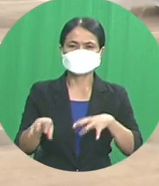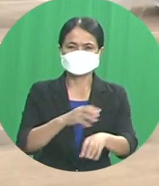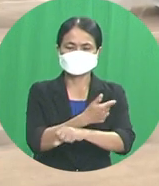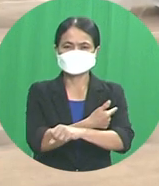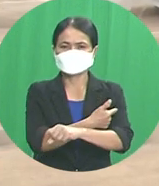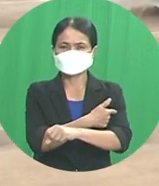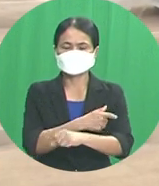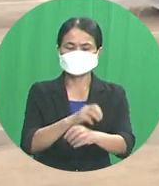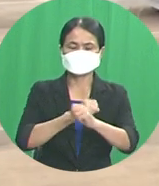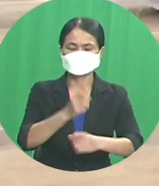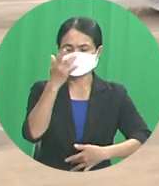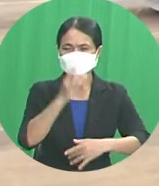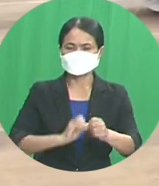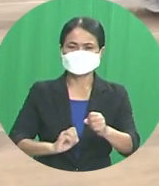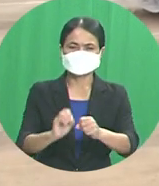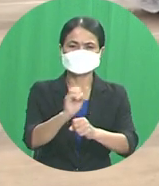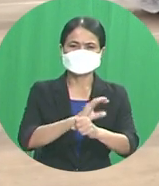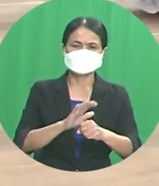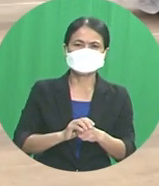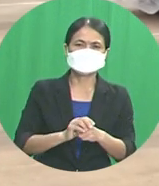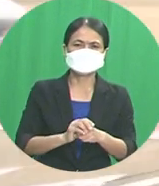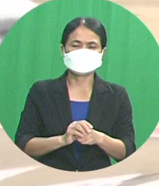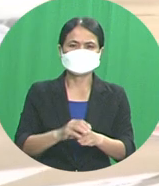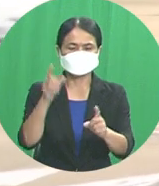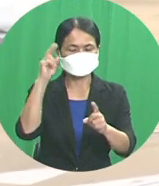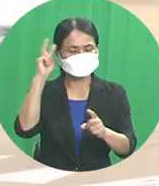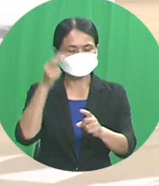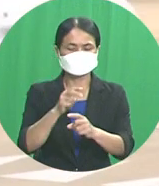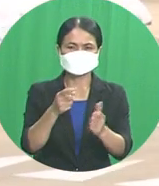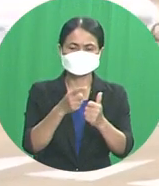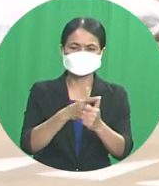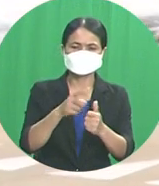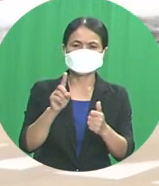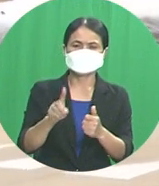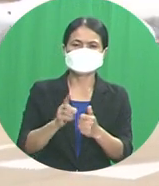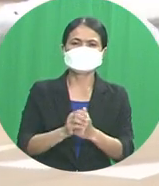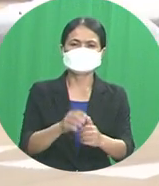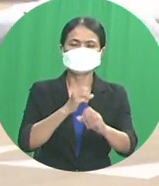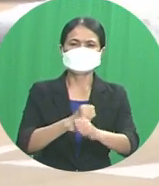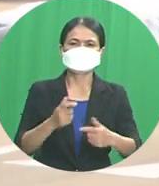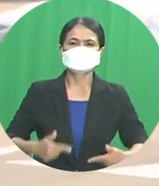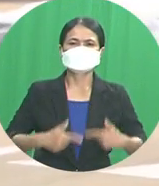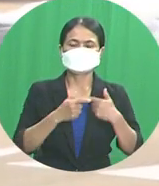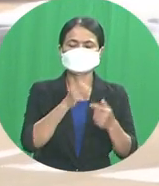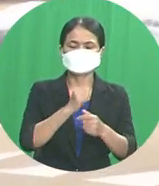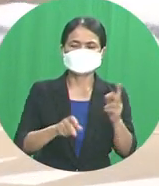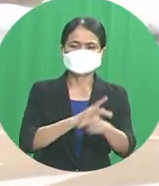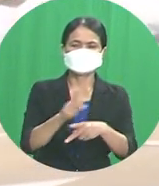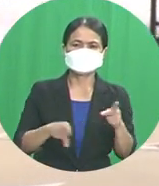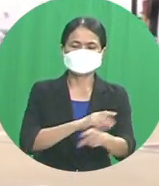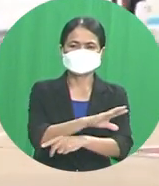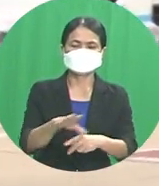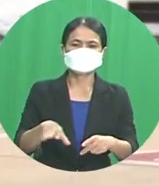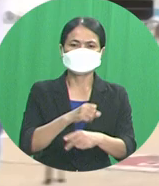chạc vọa sáng ca pi chung ngư Covid đập rầm bốn, cư chia cô nì dụng bài chung bòn mũi, đâm bái ca pi anh dụng chi vật prachip bờ rát